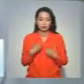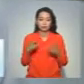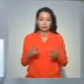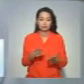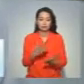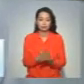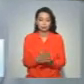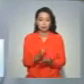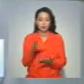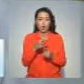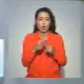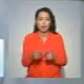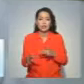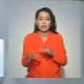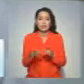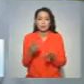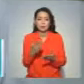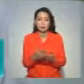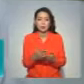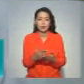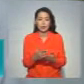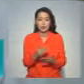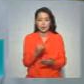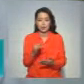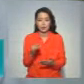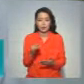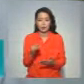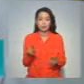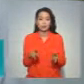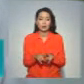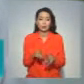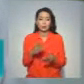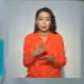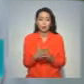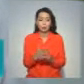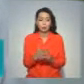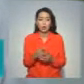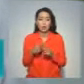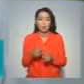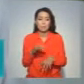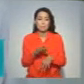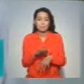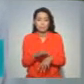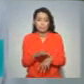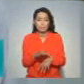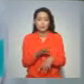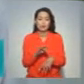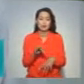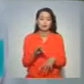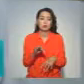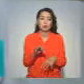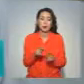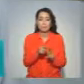хроническая зависимость, да? И, естественно, это есть такое, что у хронической болезни есть период ремиссии и